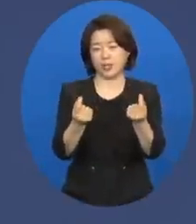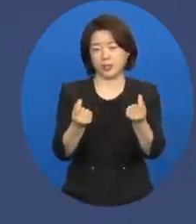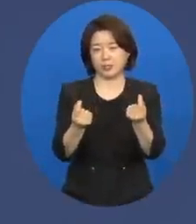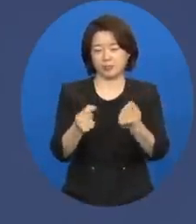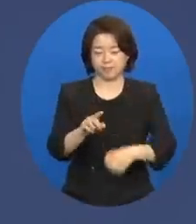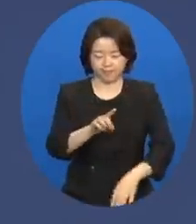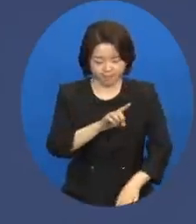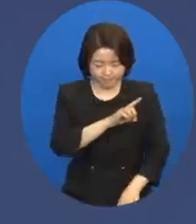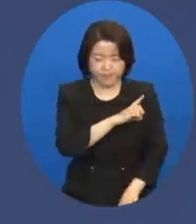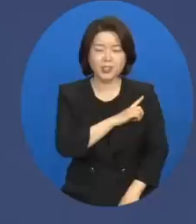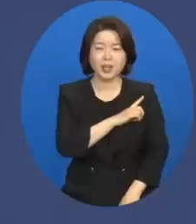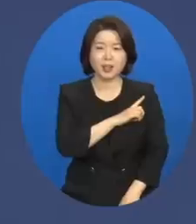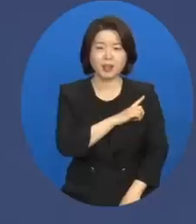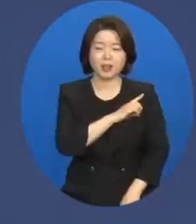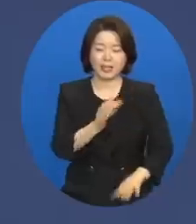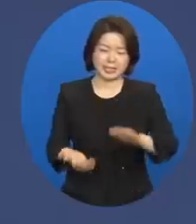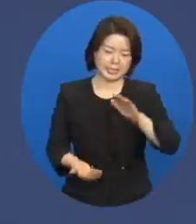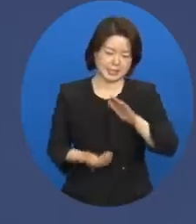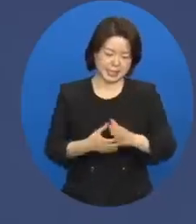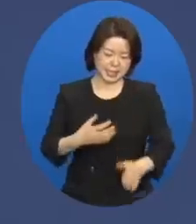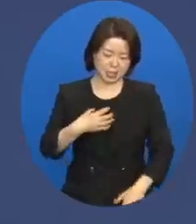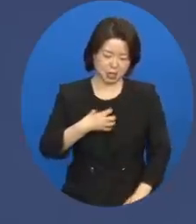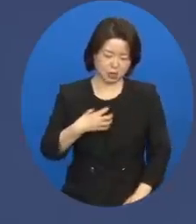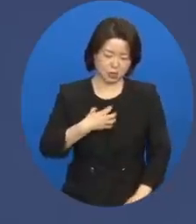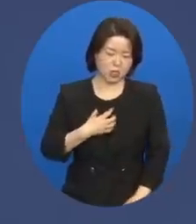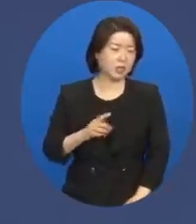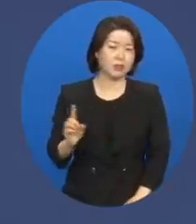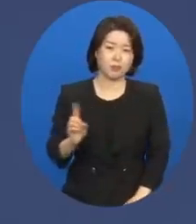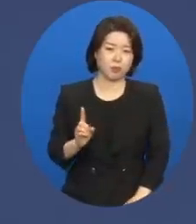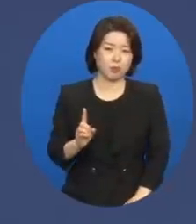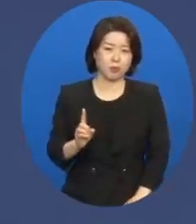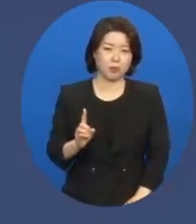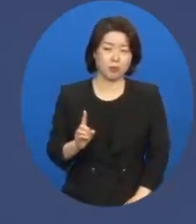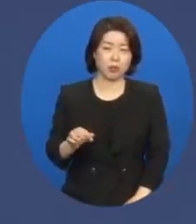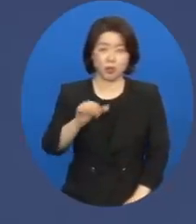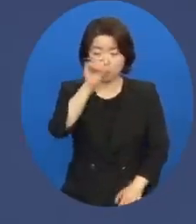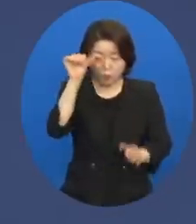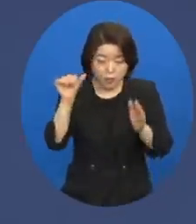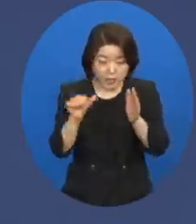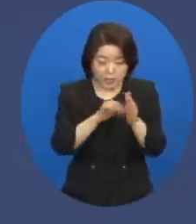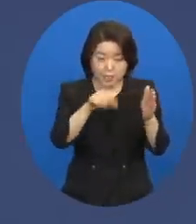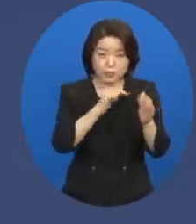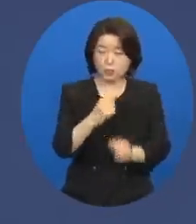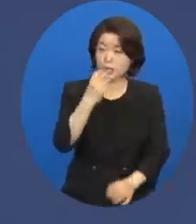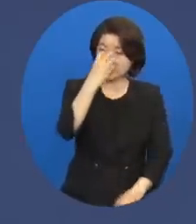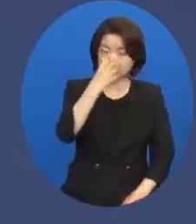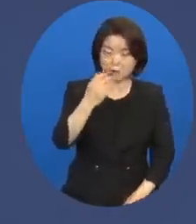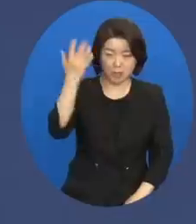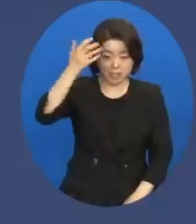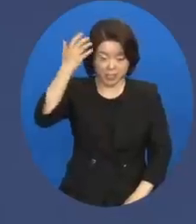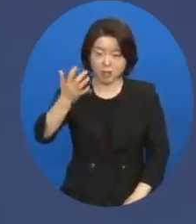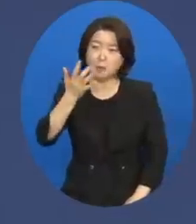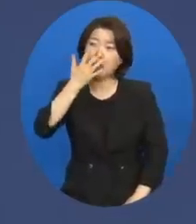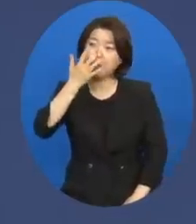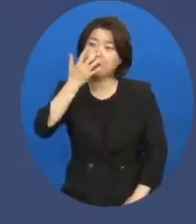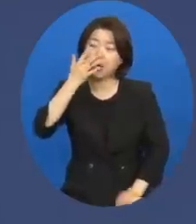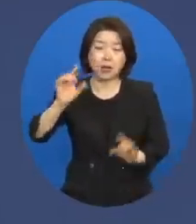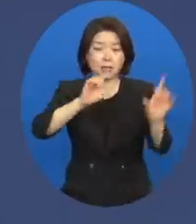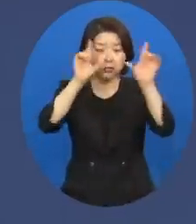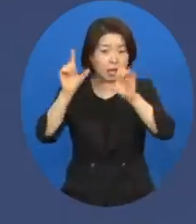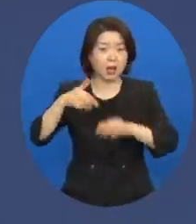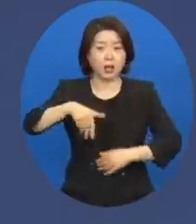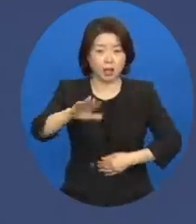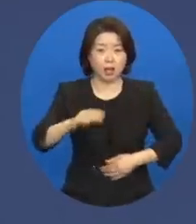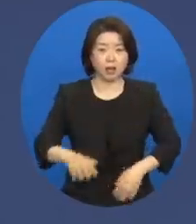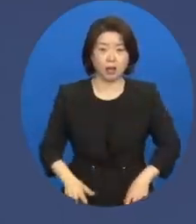가장 최대 위기가 바로 뭐냐면 우리의 인생에 자만하고 영적 무감각으로 살아가면서